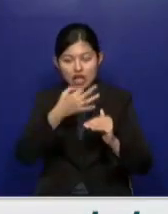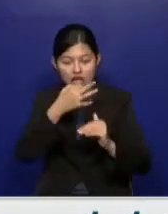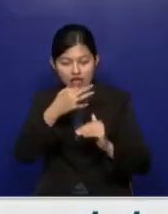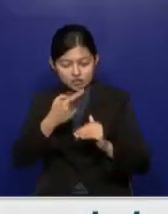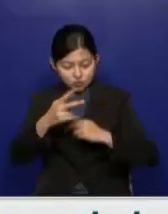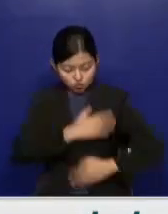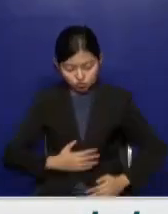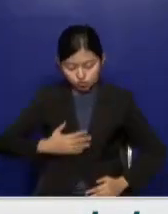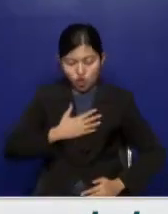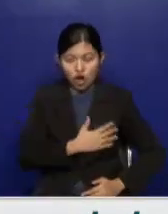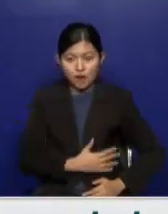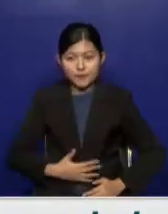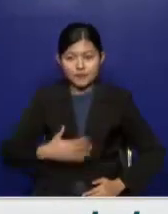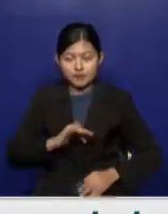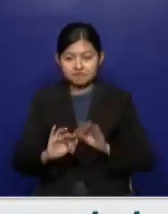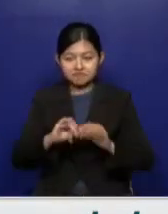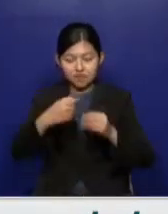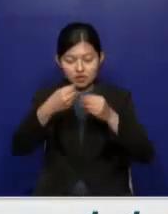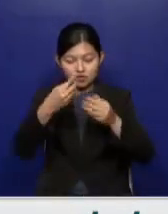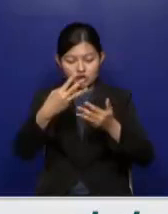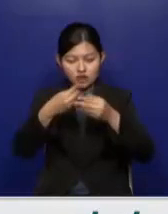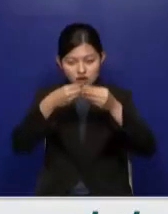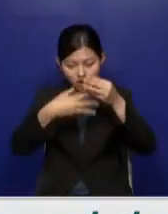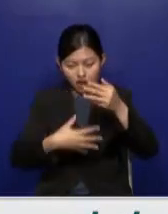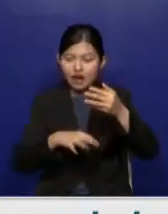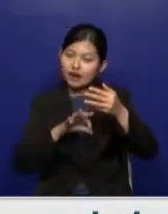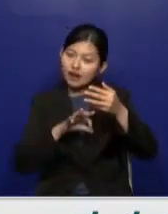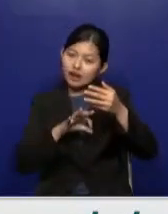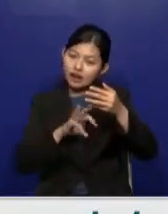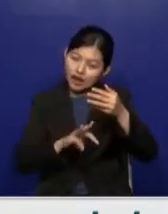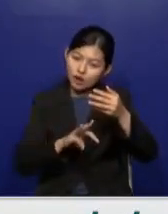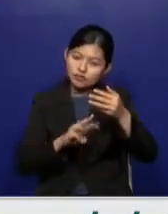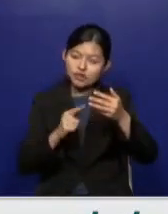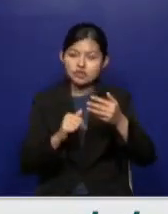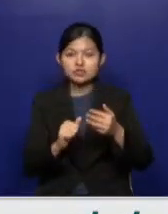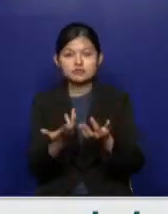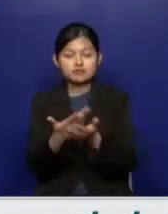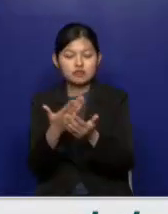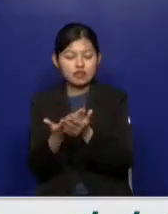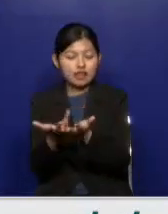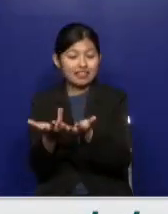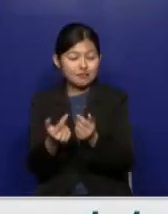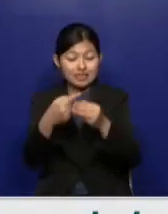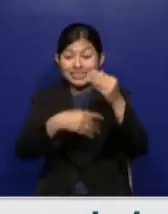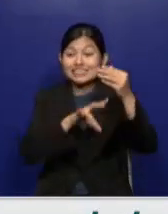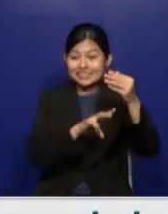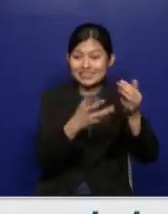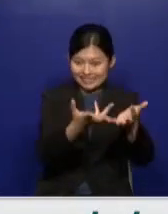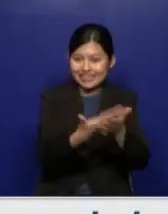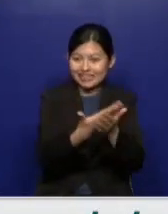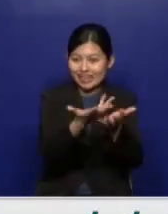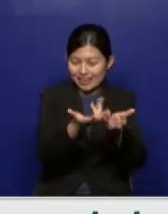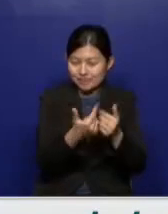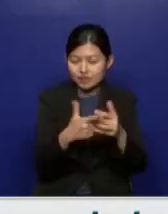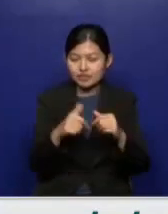ภาพนะครับประมาณ9วิชาชีพมี7วิชาชีพเขารับเงินค่าวิชาชีพกันแล้วตั้งแต่แพทย์พยาบา